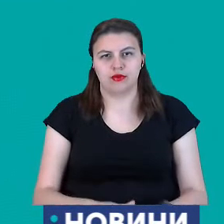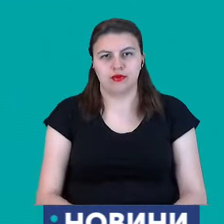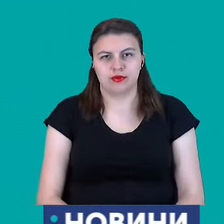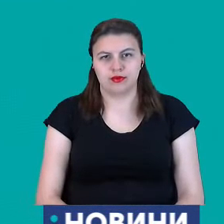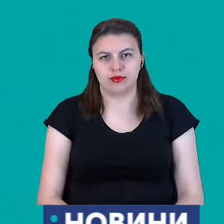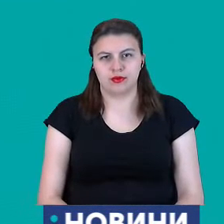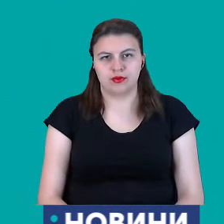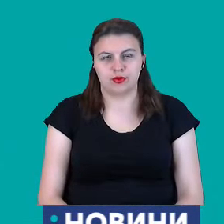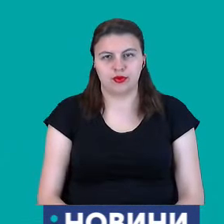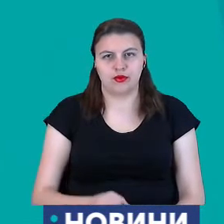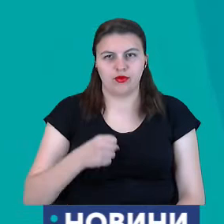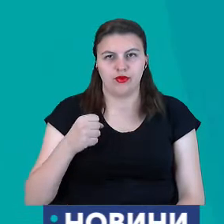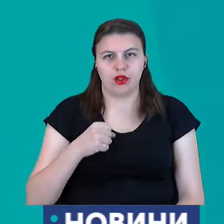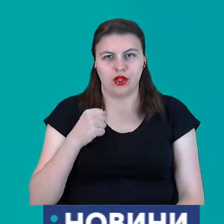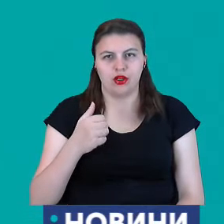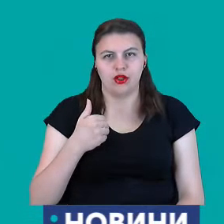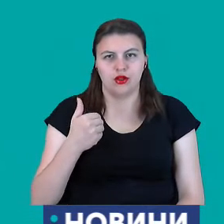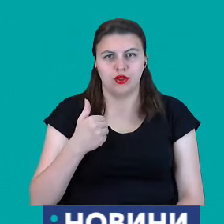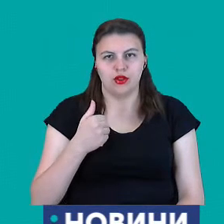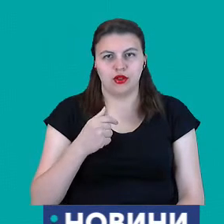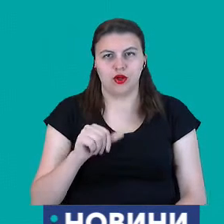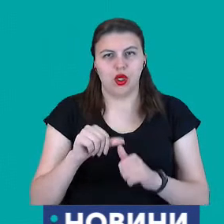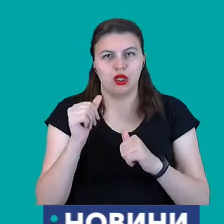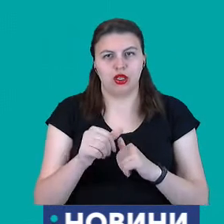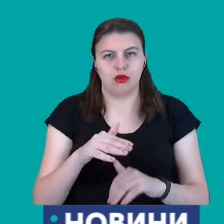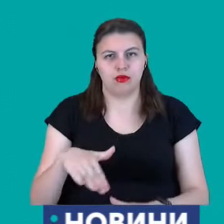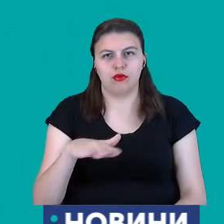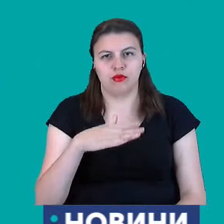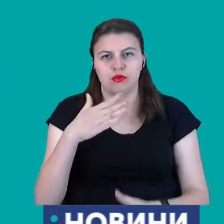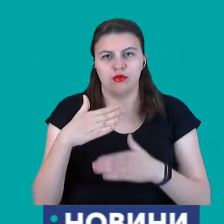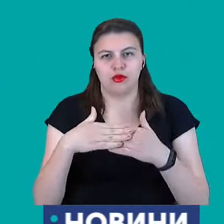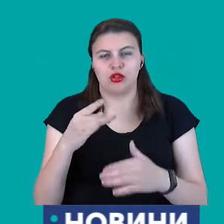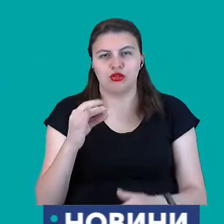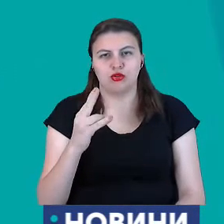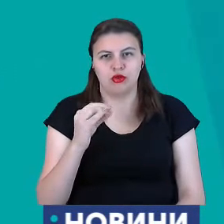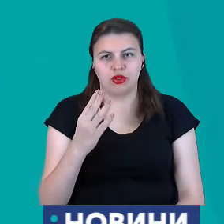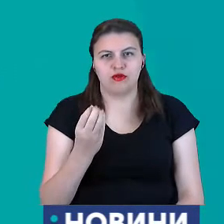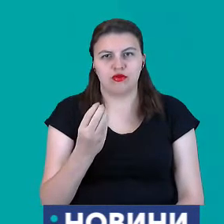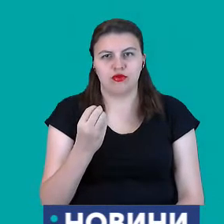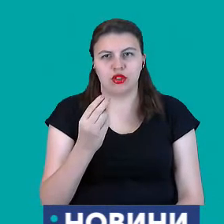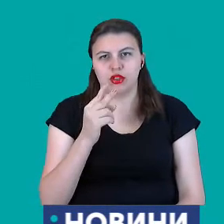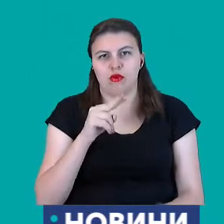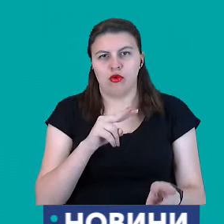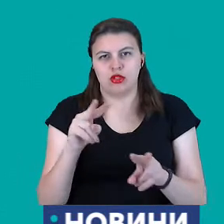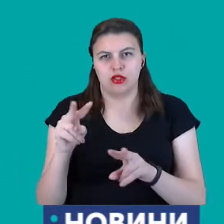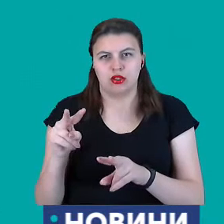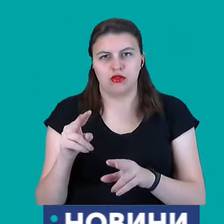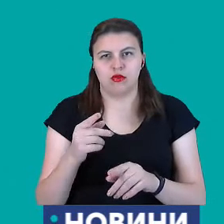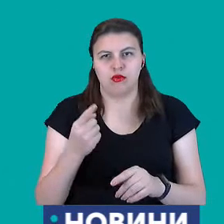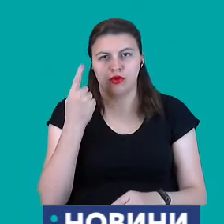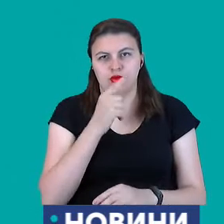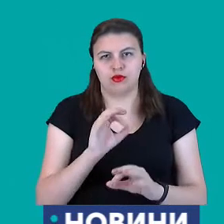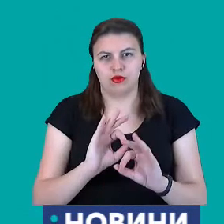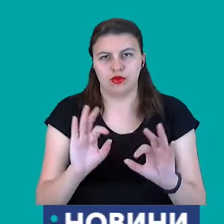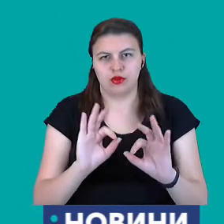Бойовики, зокрема, хотіли, окрім позицій біля Шумів, оглянути ще декілька позицій, пояснив Суспільному керівник української делегації у тристоронній